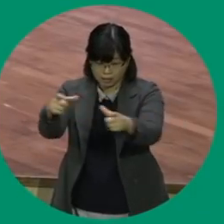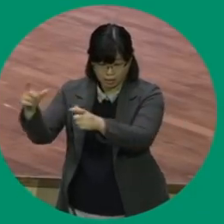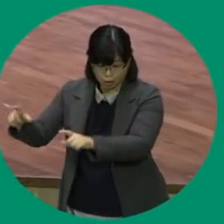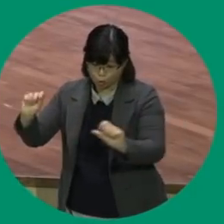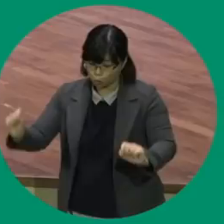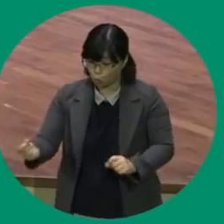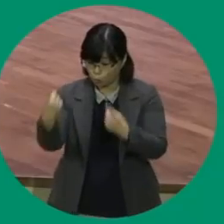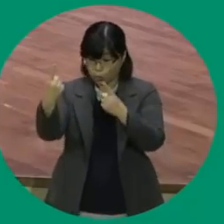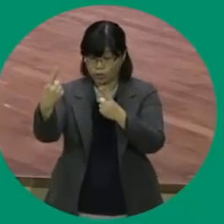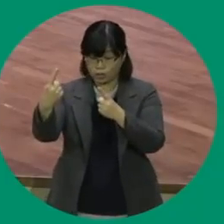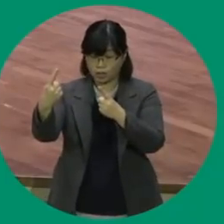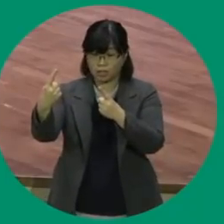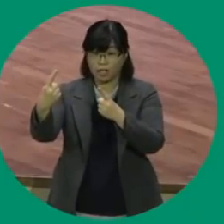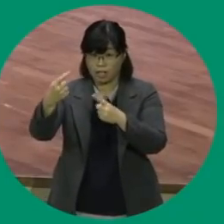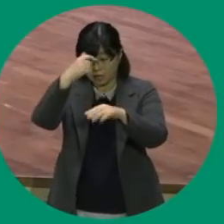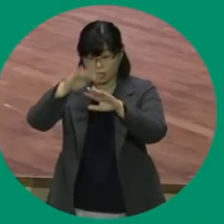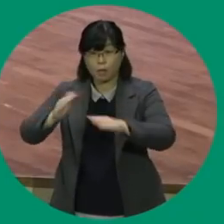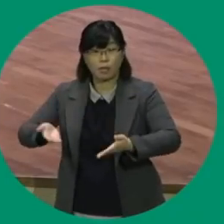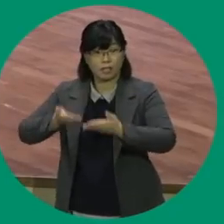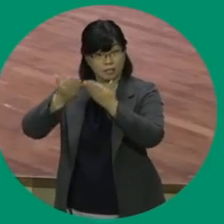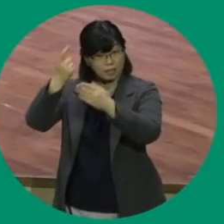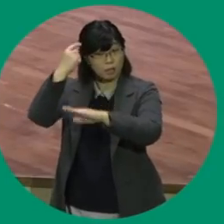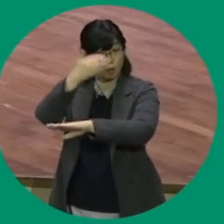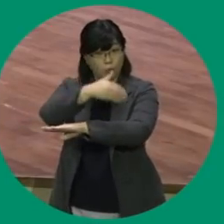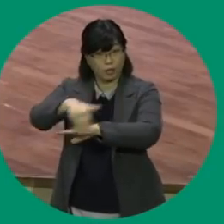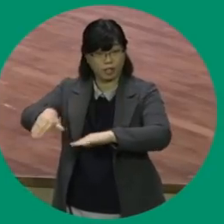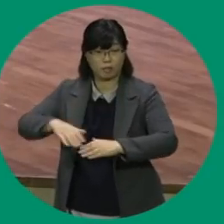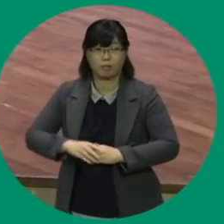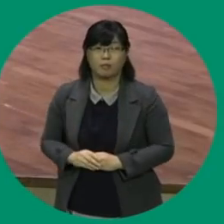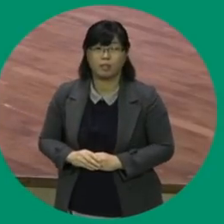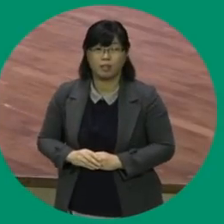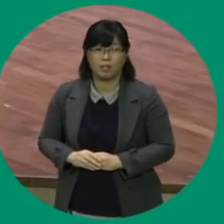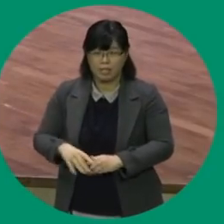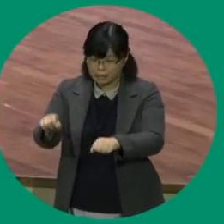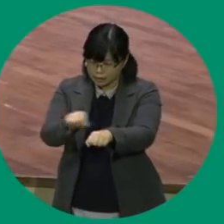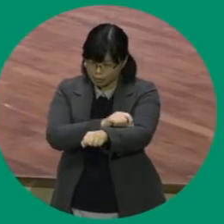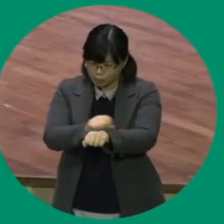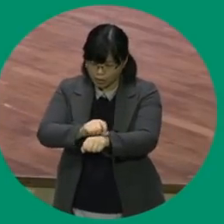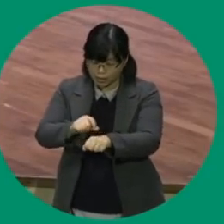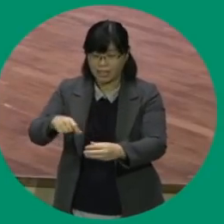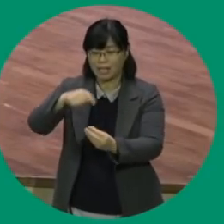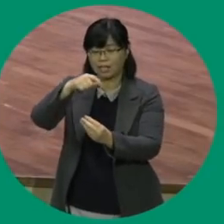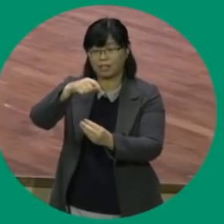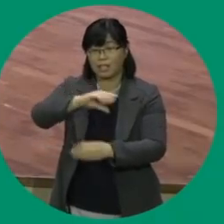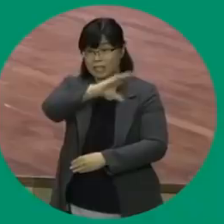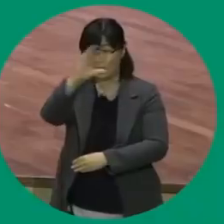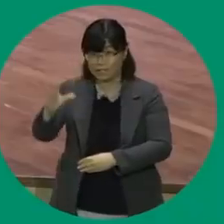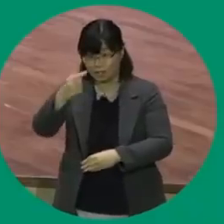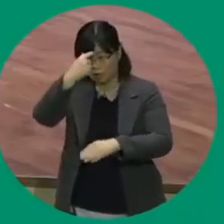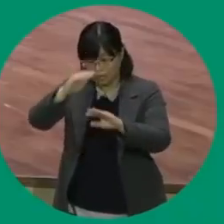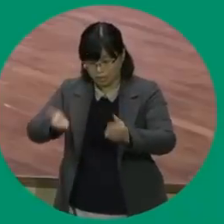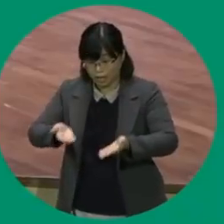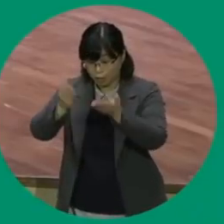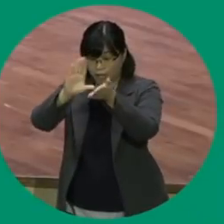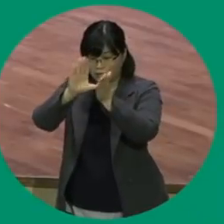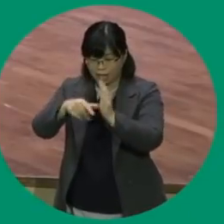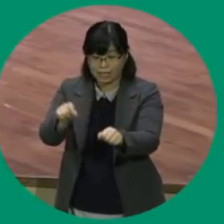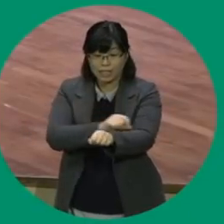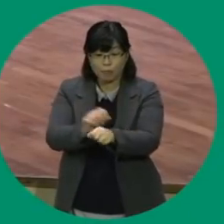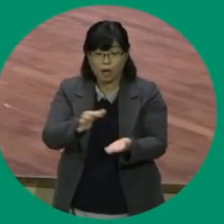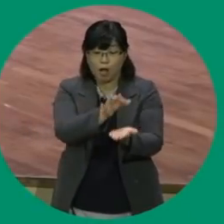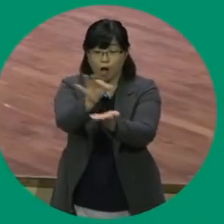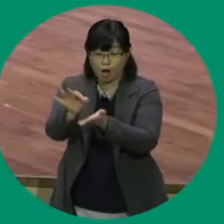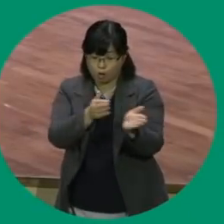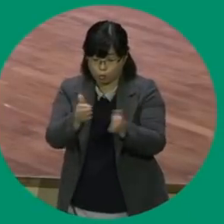진행되어 오니 참고하시기 바랍니다. 특별히 성탄의 의미를 묵상하시면서 하나님 앞에 성탄 감사 예물을 준비해서